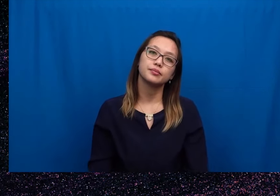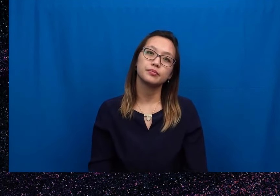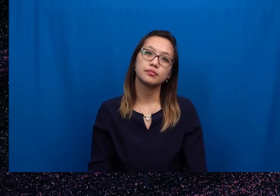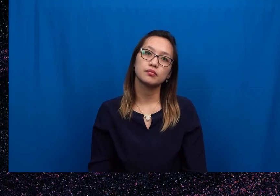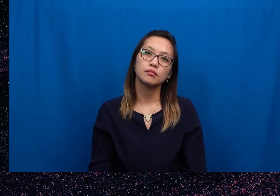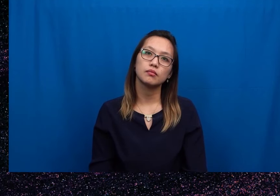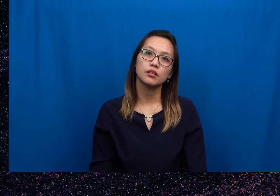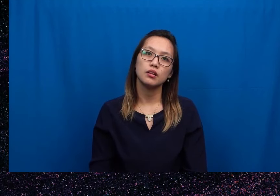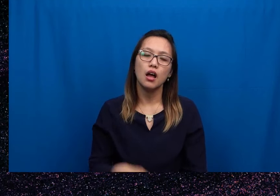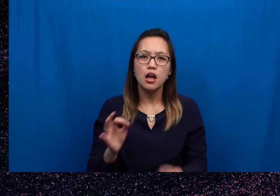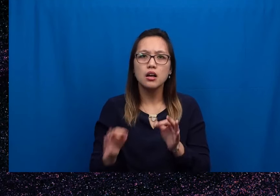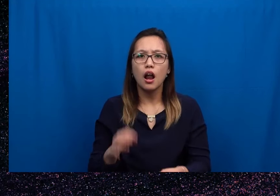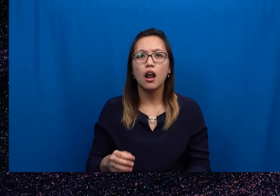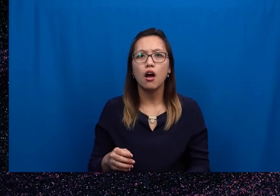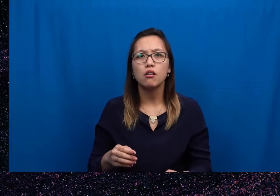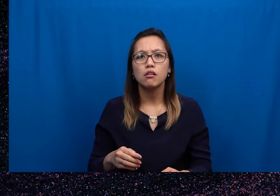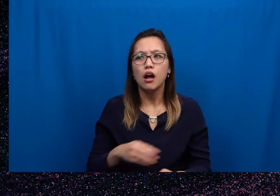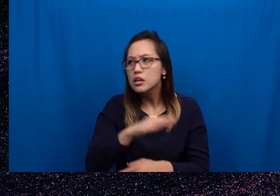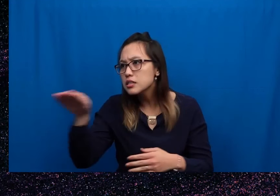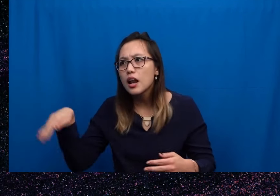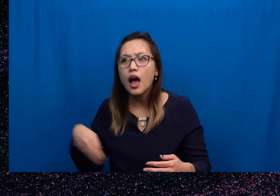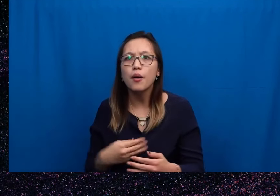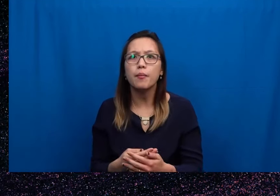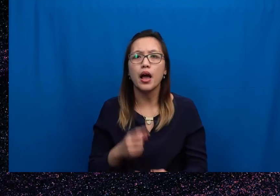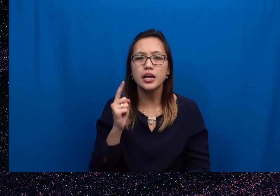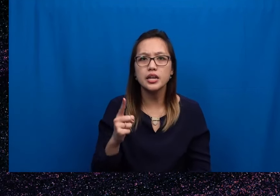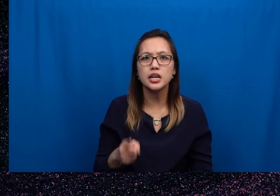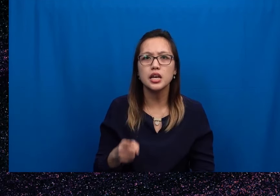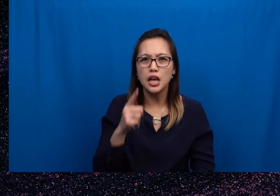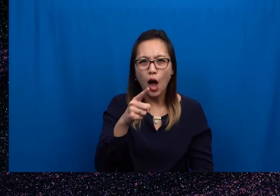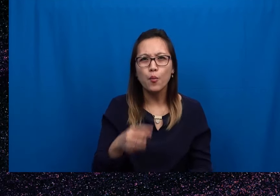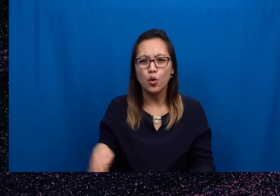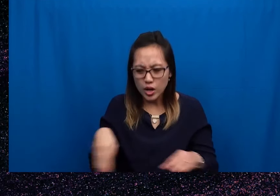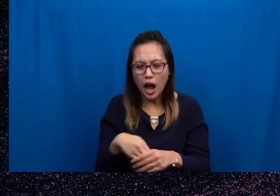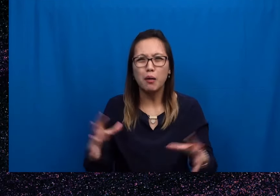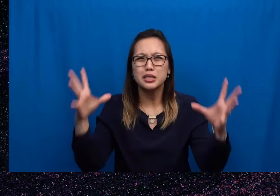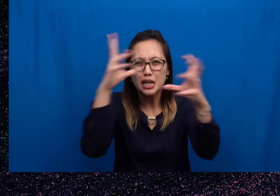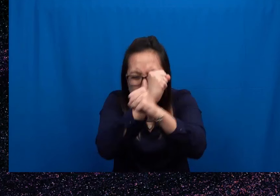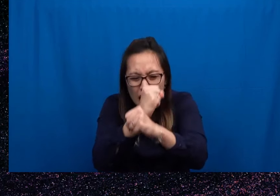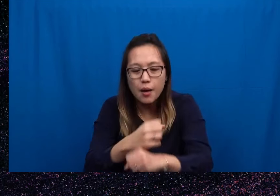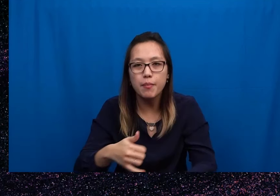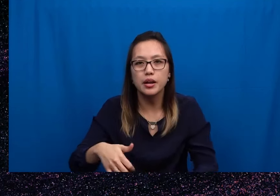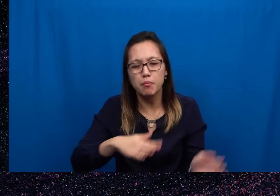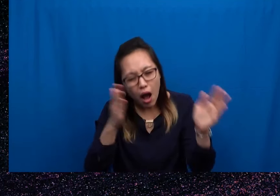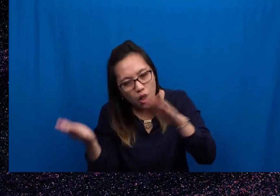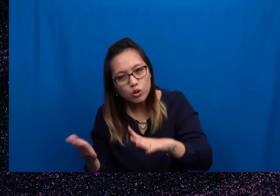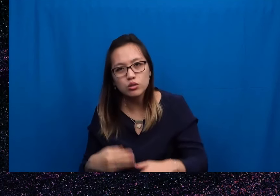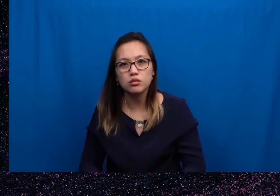bahwa ternyata selama ini saudara masih berada di dalam cengkraman maut, kuasa maut itu.